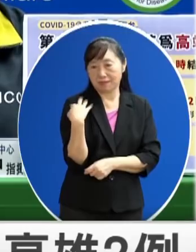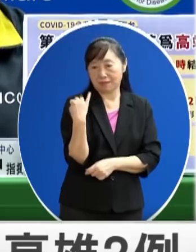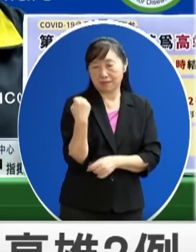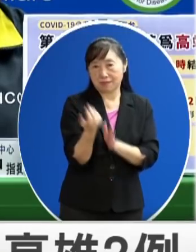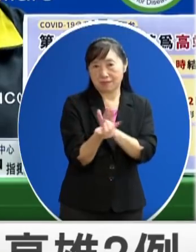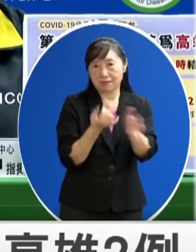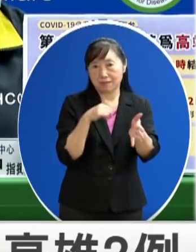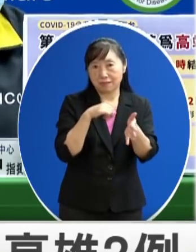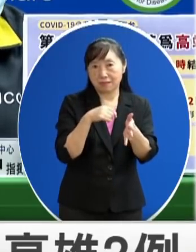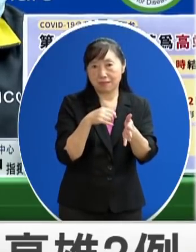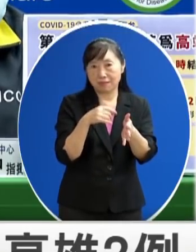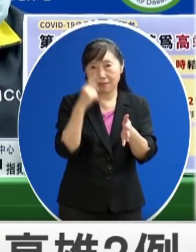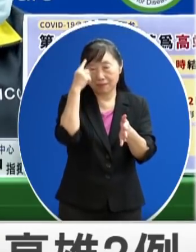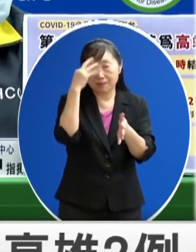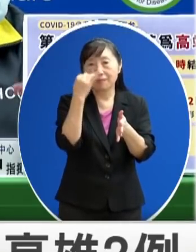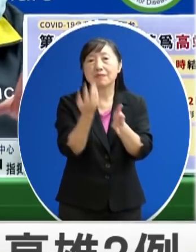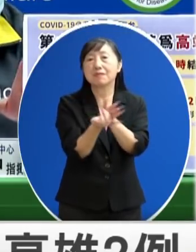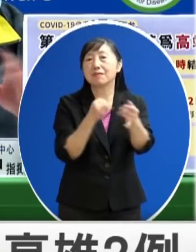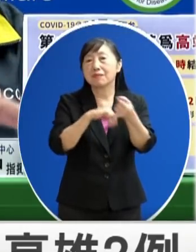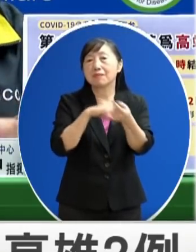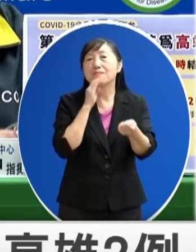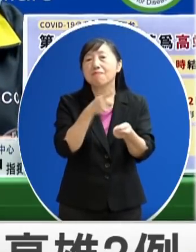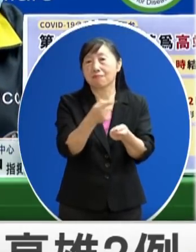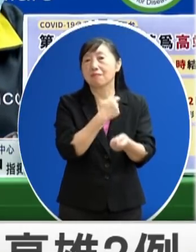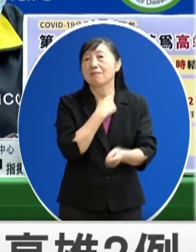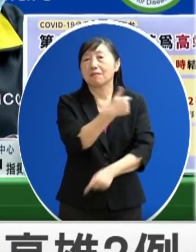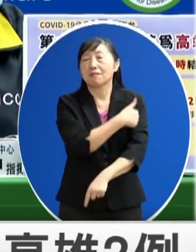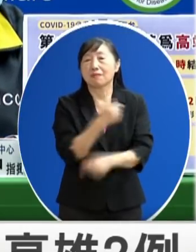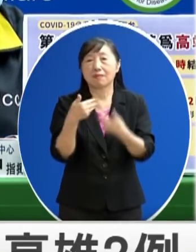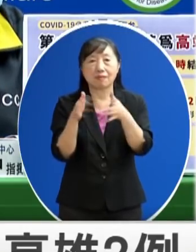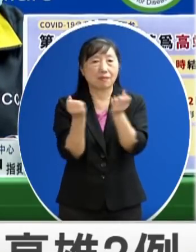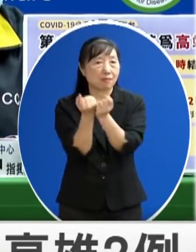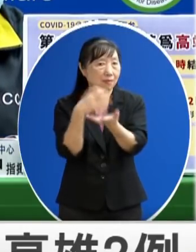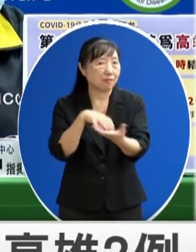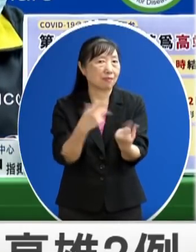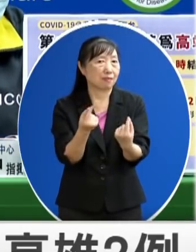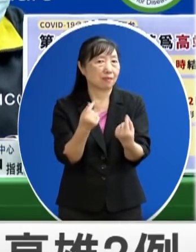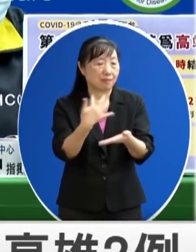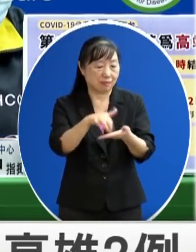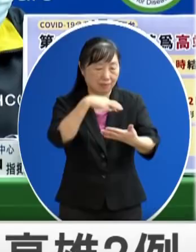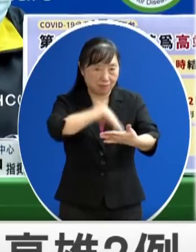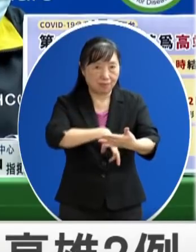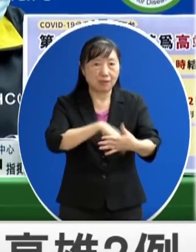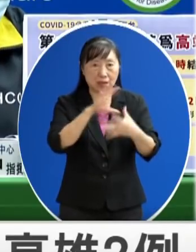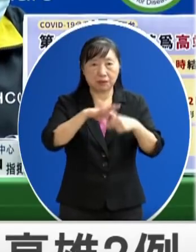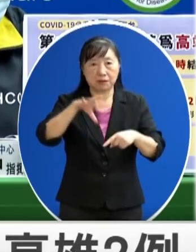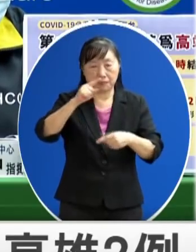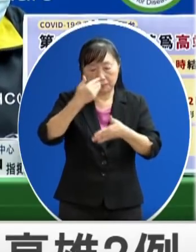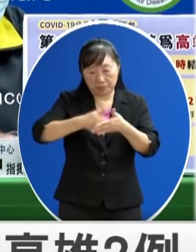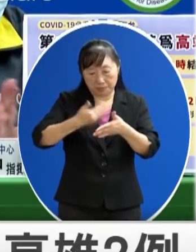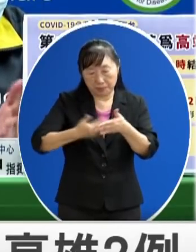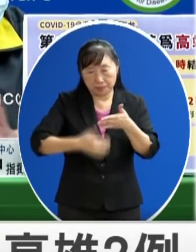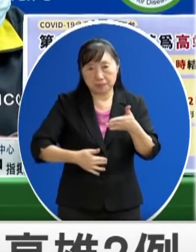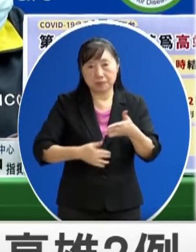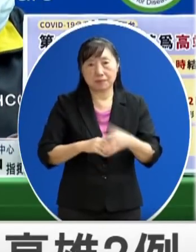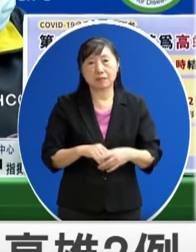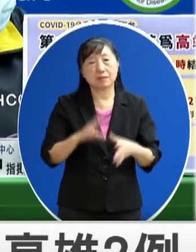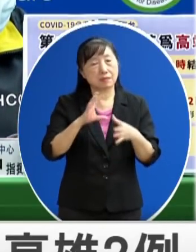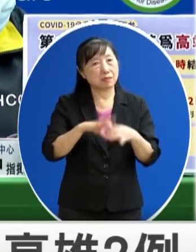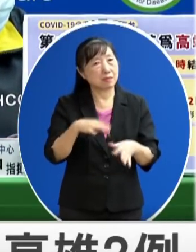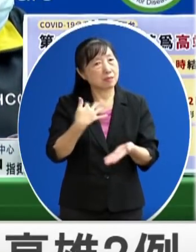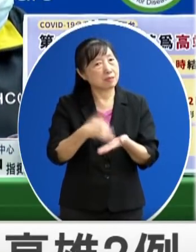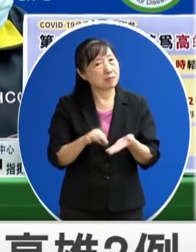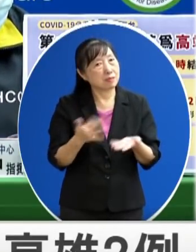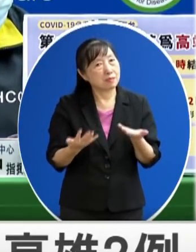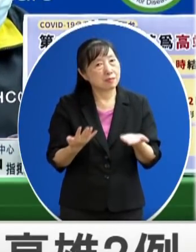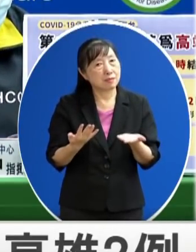约打这个 Moderna 的，或未来这几天会打 Moderna 的会扣掉，现在大概是